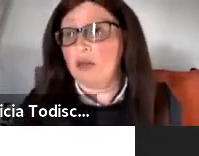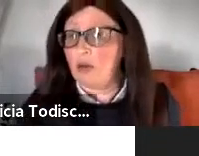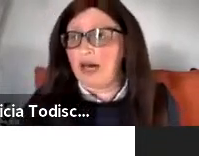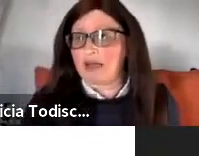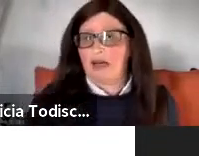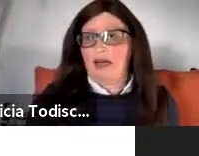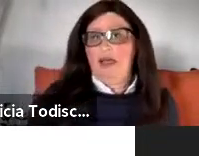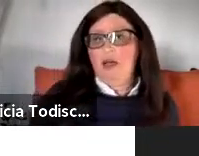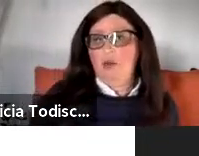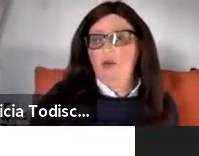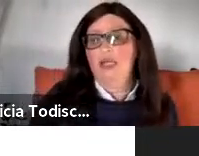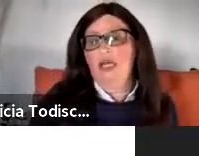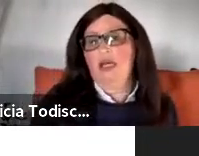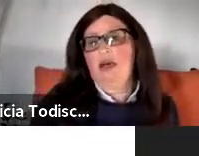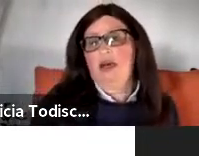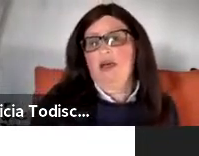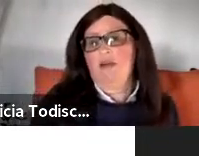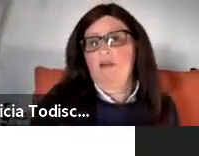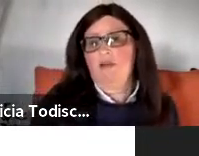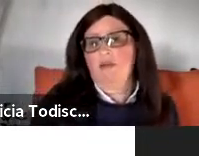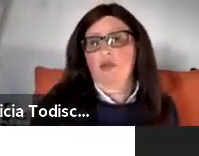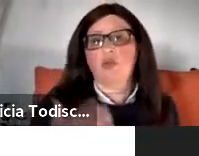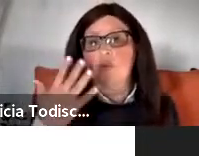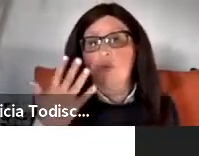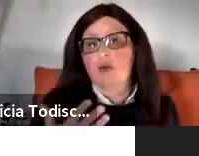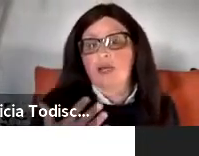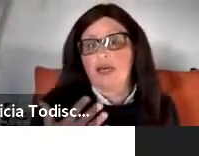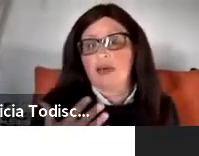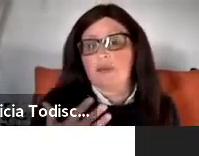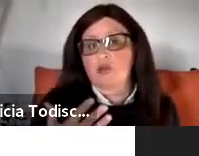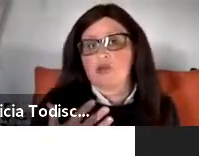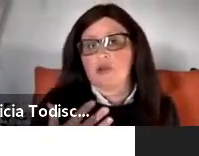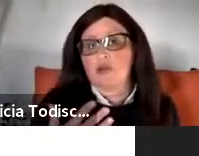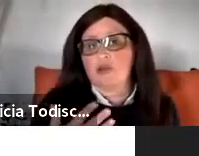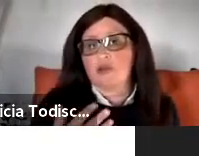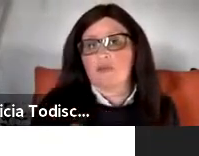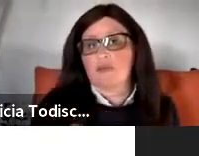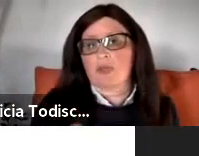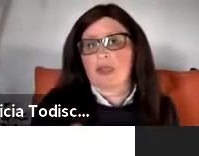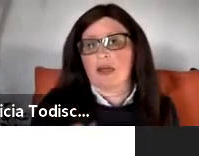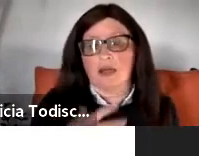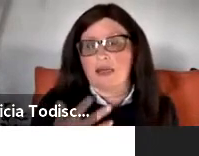e chi mi guarda, e quindi tutto quello che posso